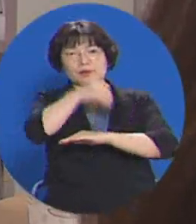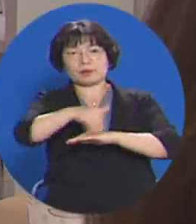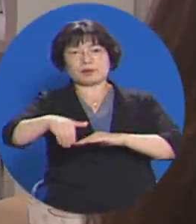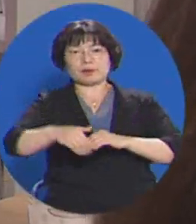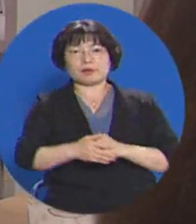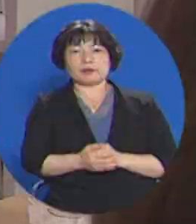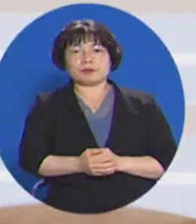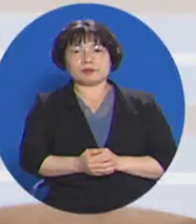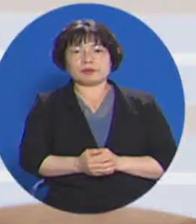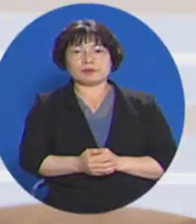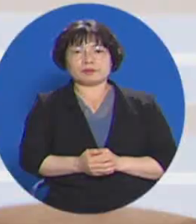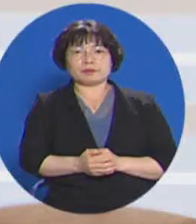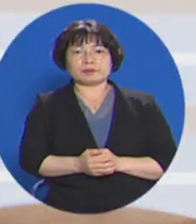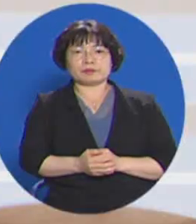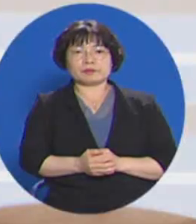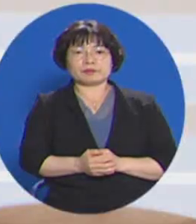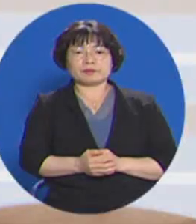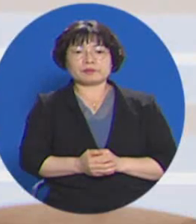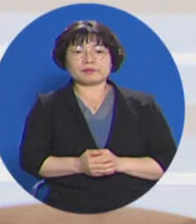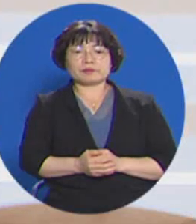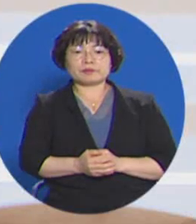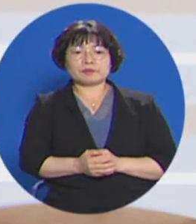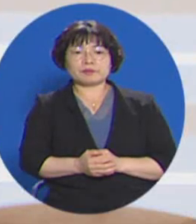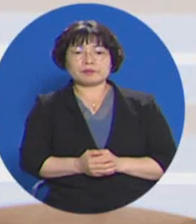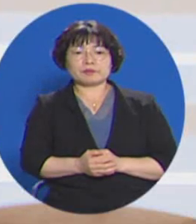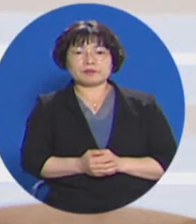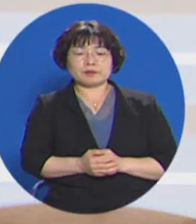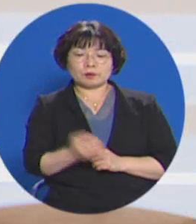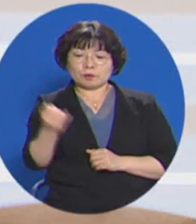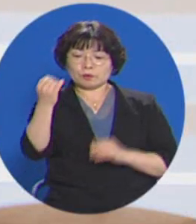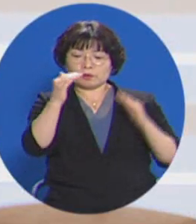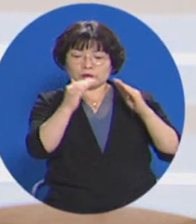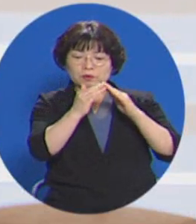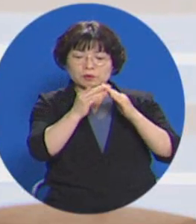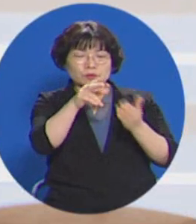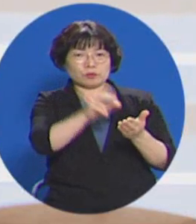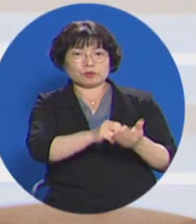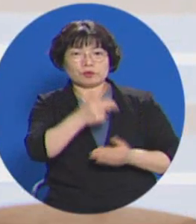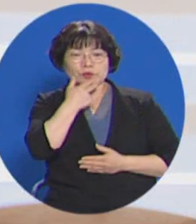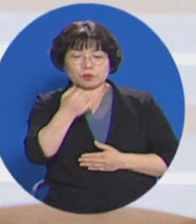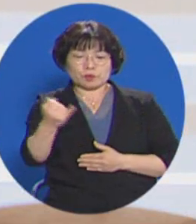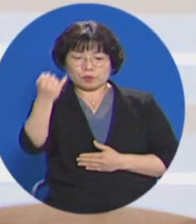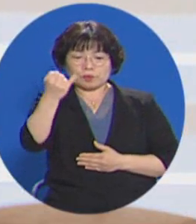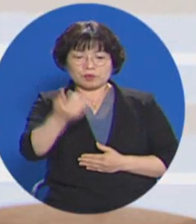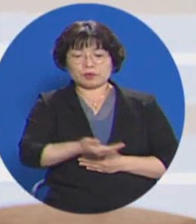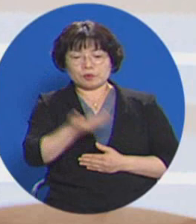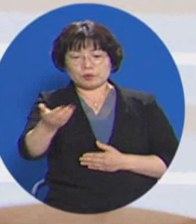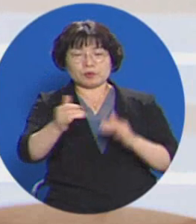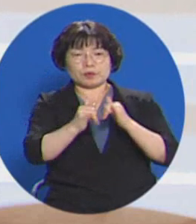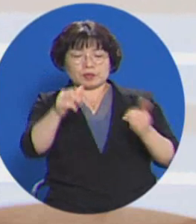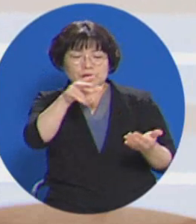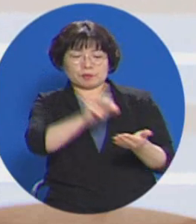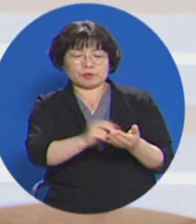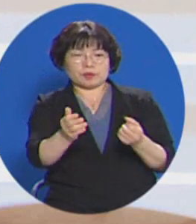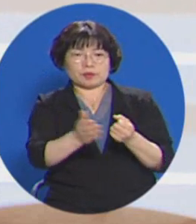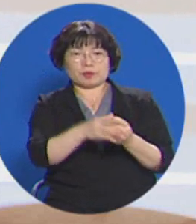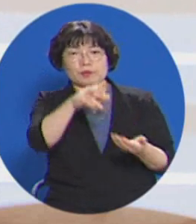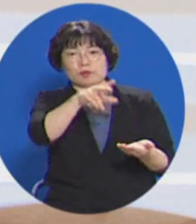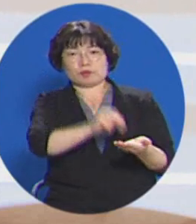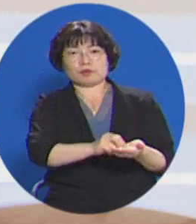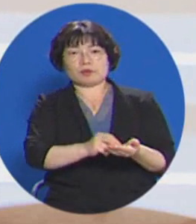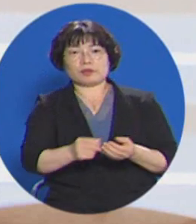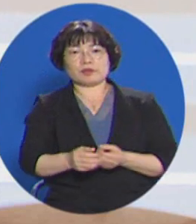말합니다. 언니네 집은 아무것도 걸리는 게 없는데 언니가 양도했던 사람 때문에 언니가 걸리는 거래